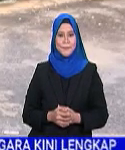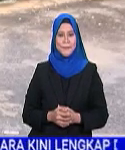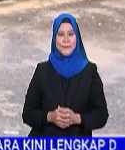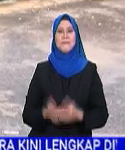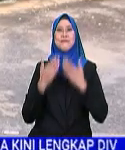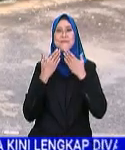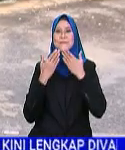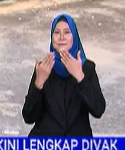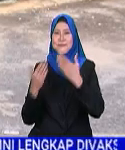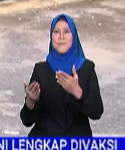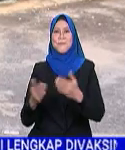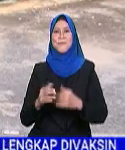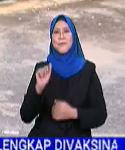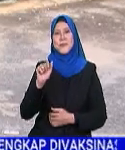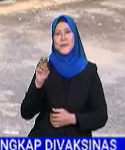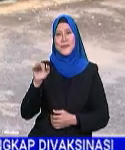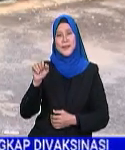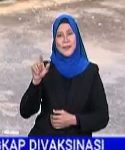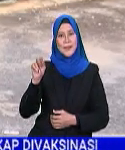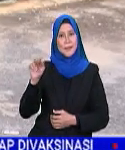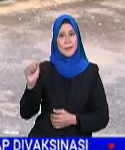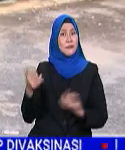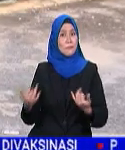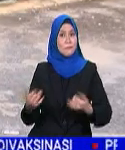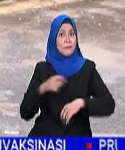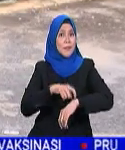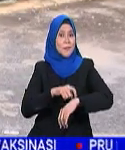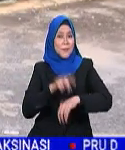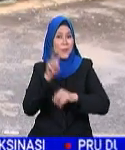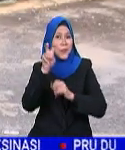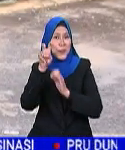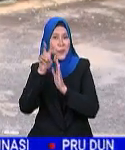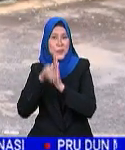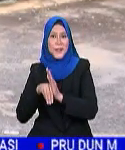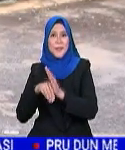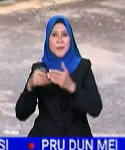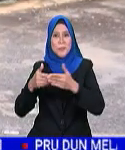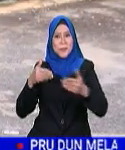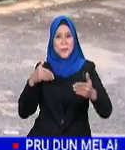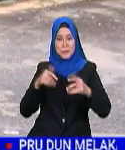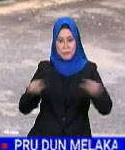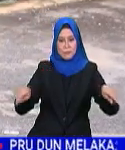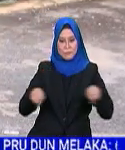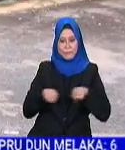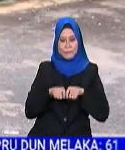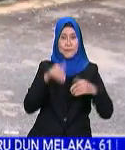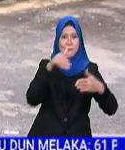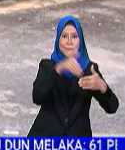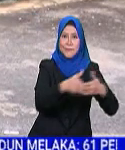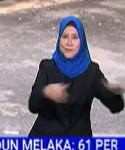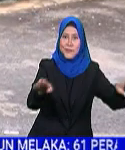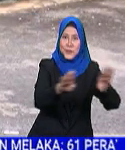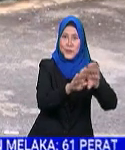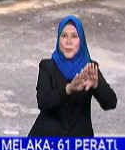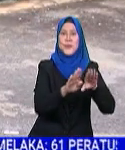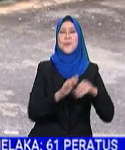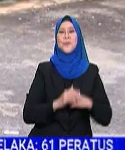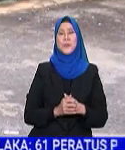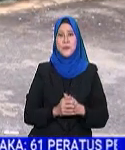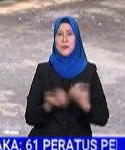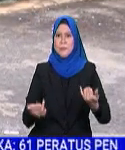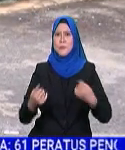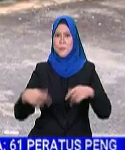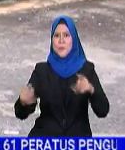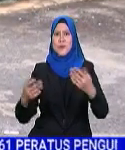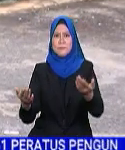Baik, terima kasih Amalina. Masih ada baki kira-kira 20 minit lagi sebelum pusat mengundi ditutup. Sempat